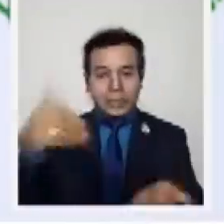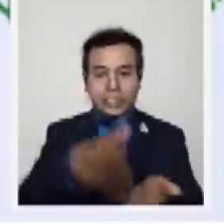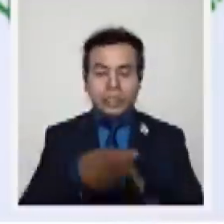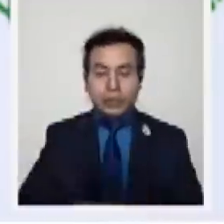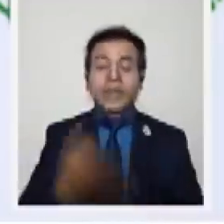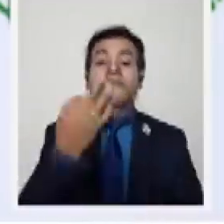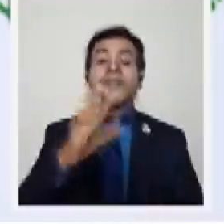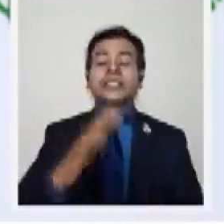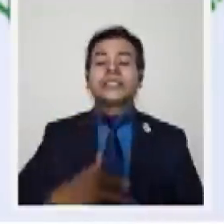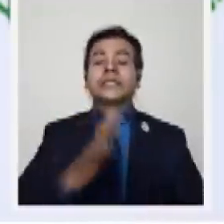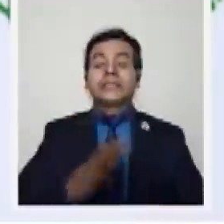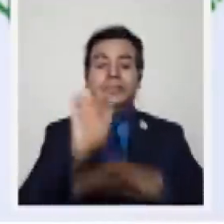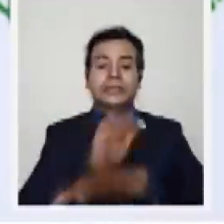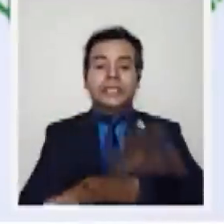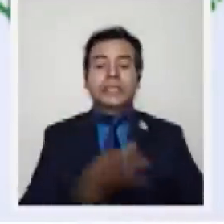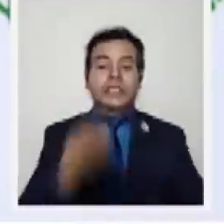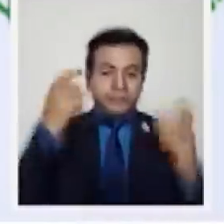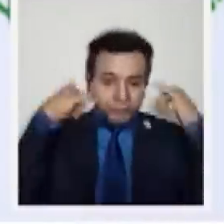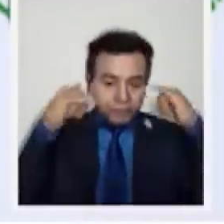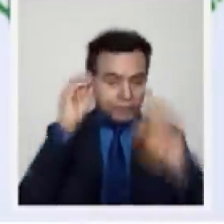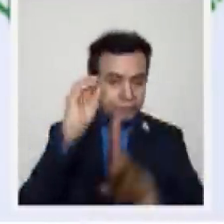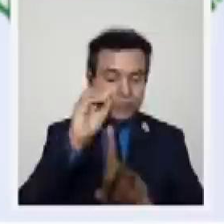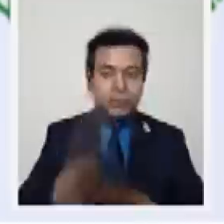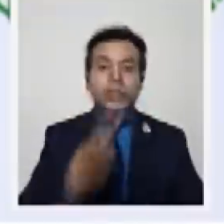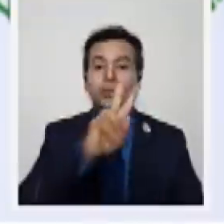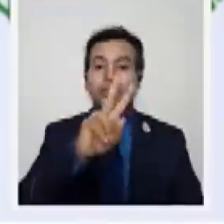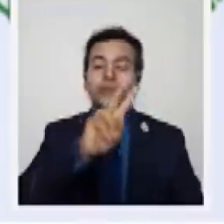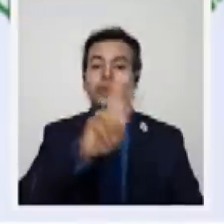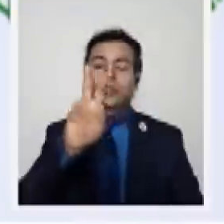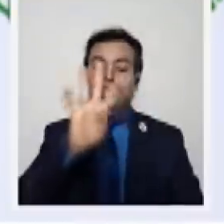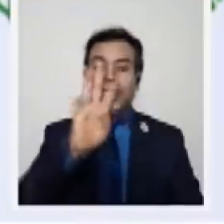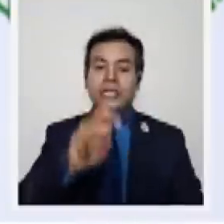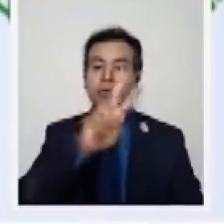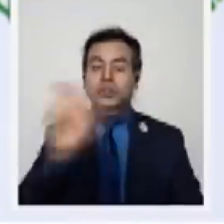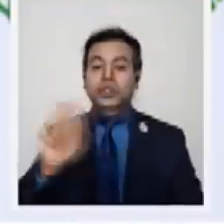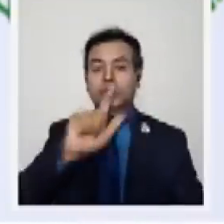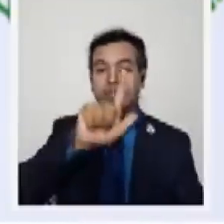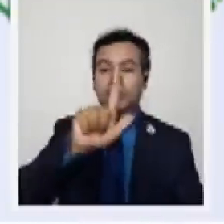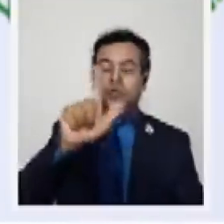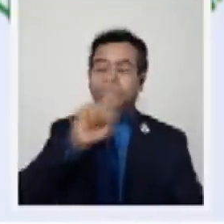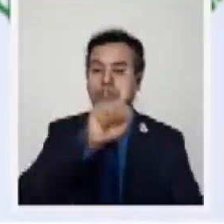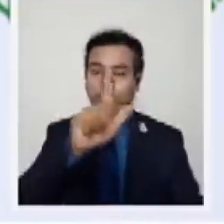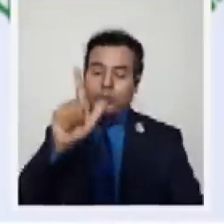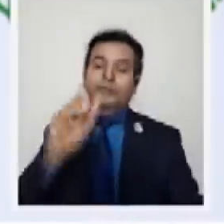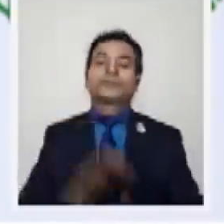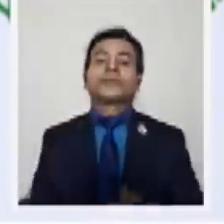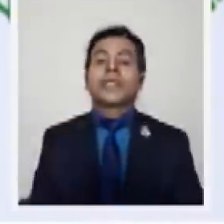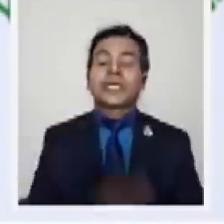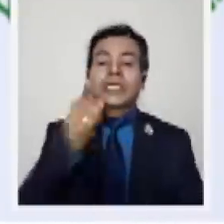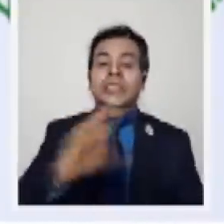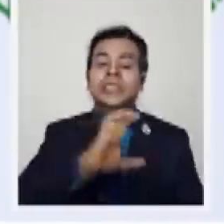24 ঘন্টায় এখানে আরও যুক্ত হয়েছেন 5 জন চিকিৎসক। বর্তমানে স্বেচ্ছাভিত্তিতে সেবা দিয়ে যাচ্ছেন 4,217 জন